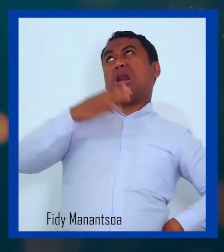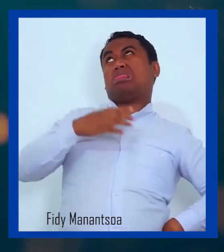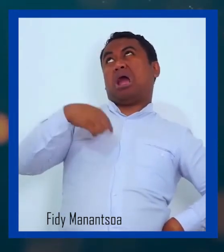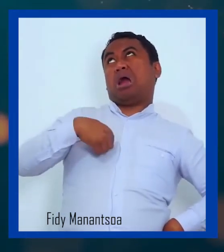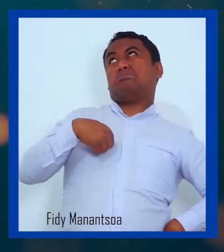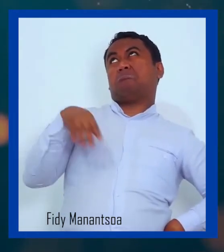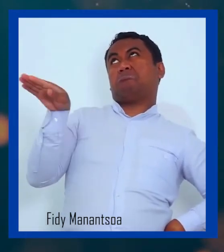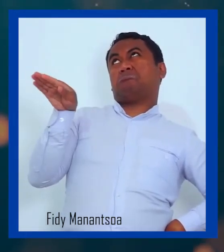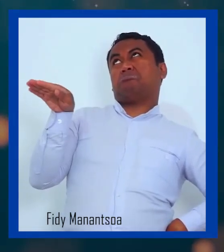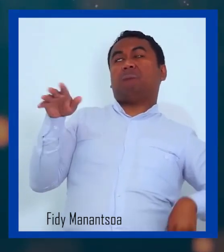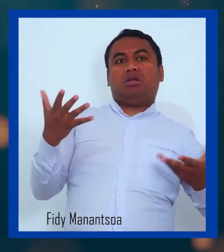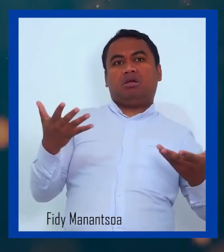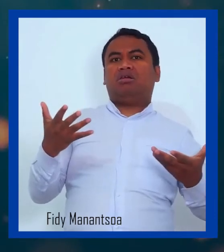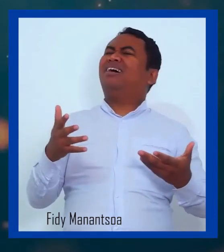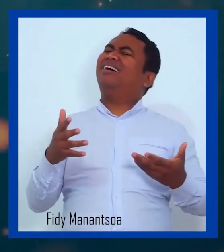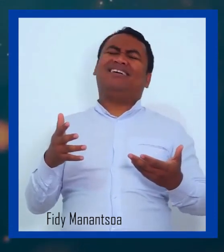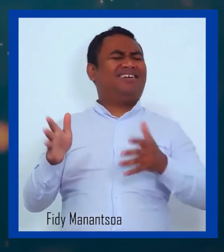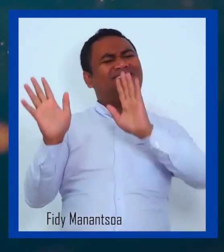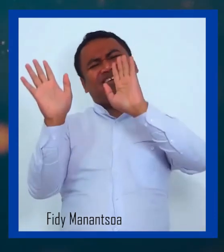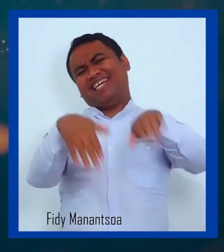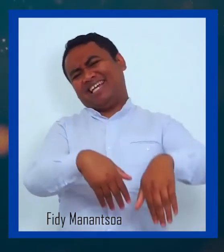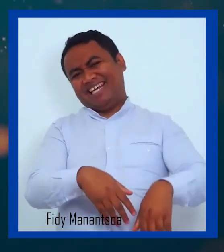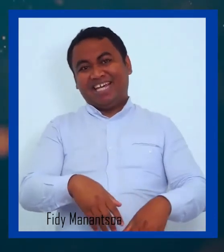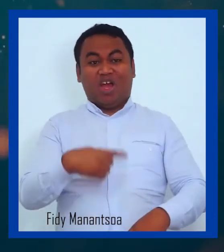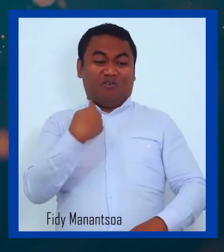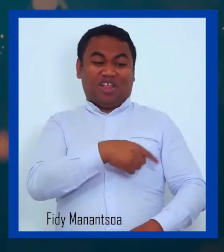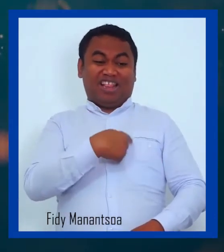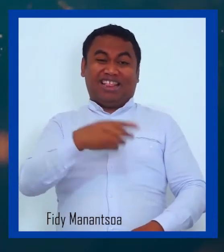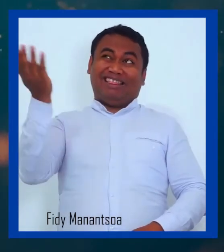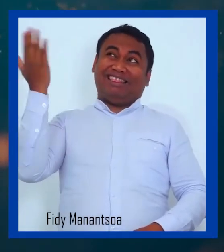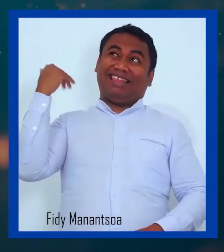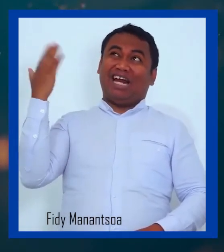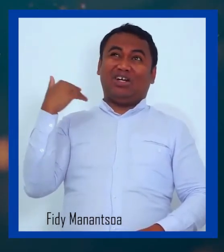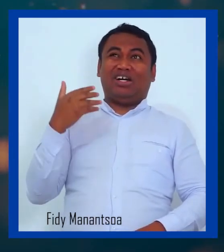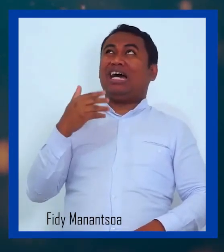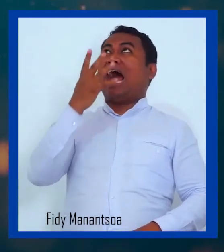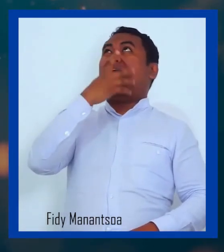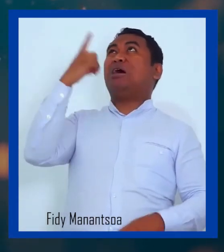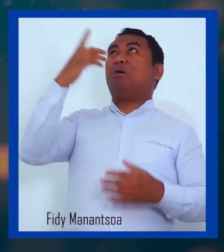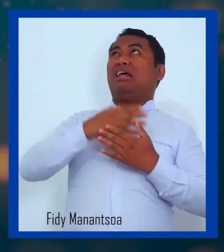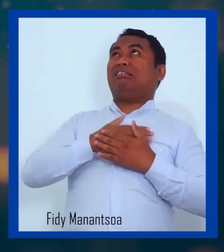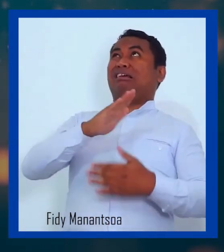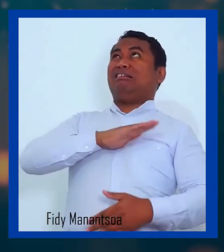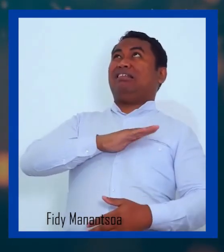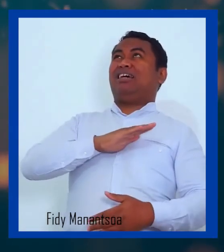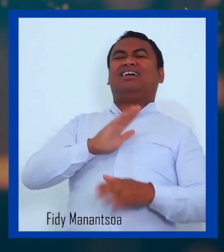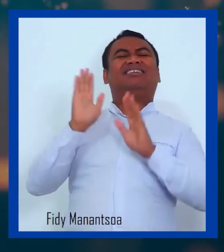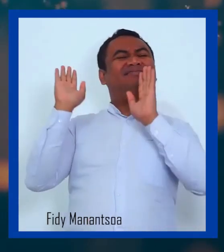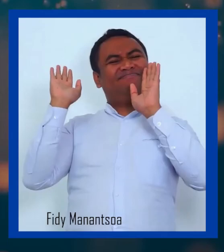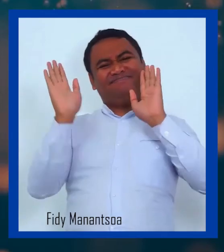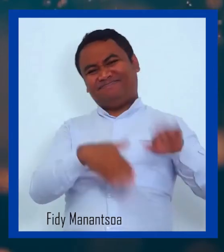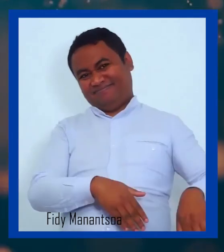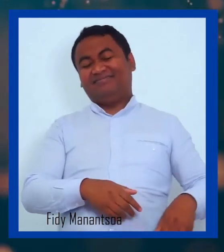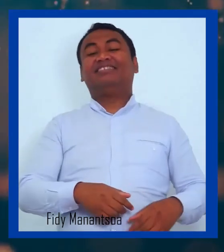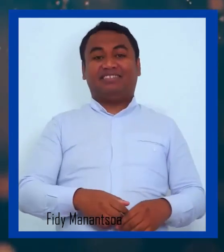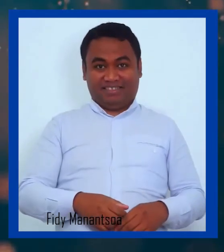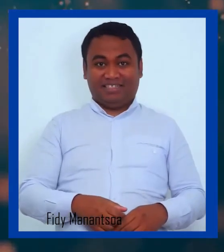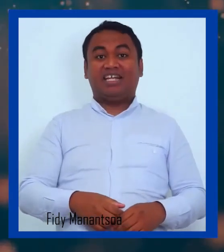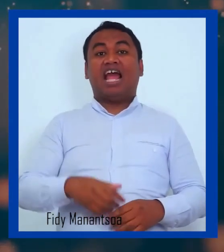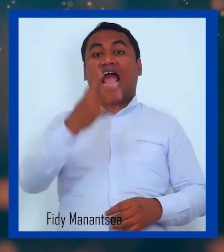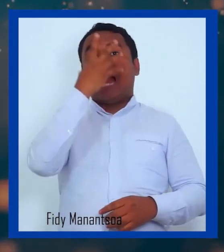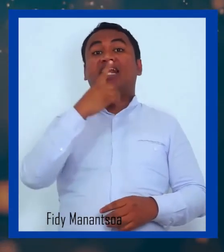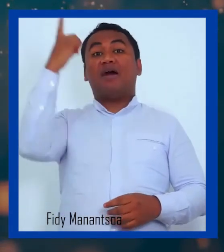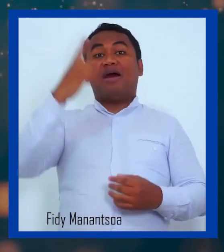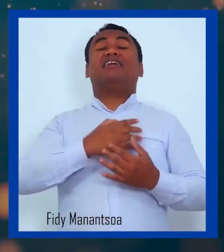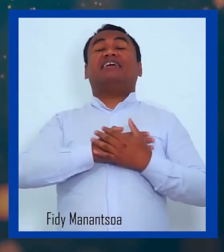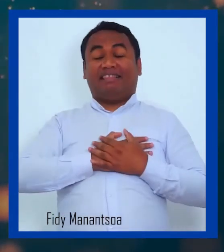Aza faritana amin'ny zavatra lasanao mihitsy ny fitiavan'Andriamanitra anao. Aza faritana amin'ny fahotana vitanao ny fitiavan'Andriamanitra anao. Fa tsy azo maritana azy zany,